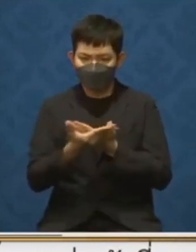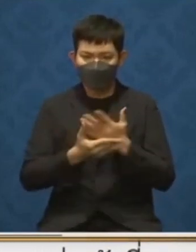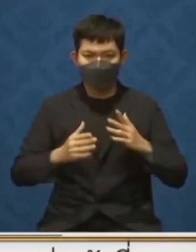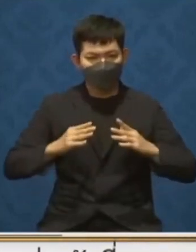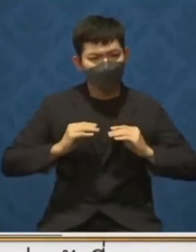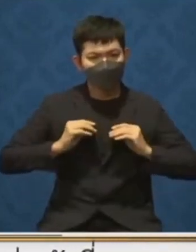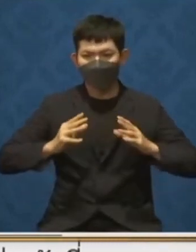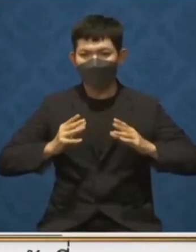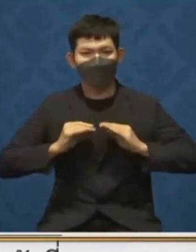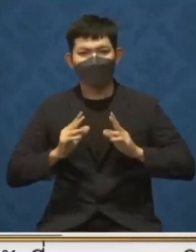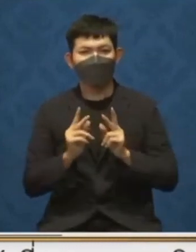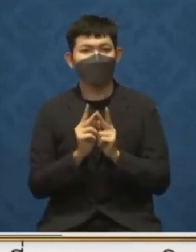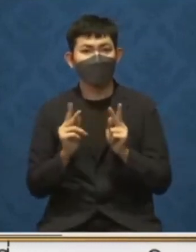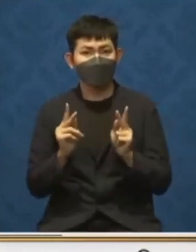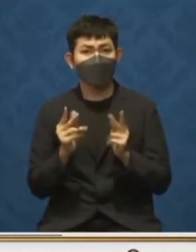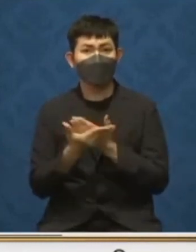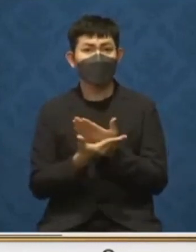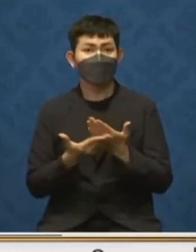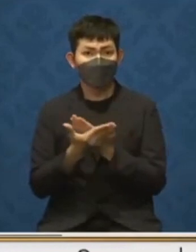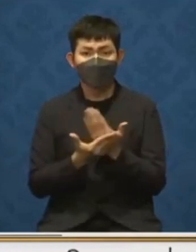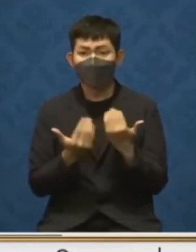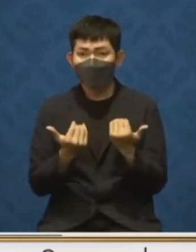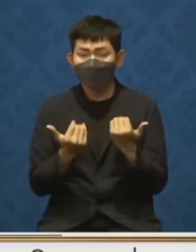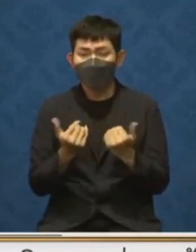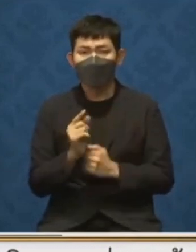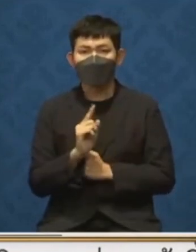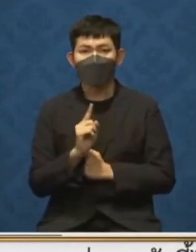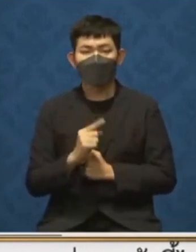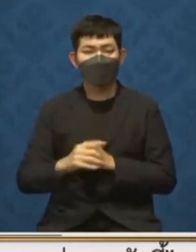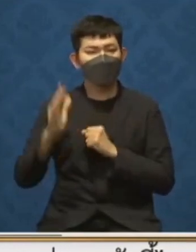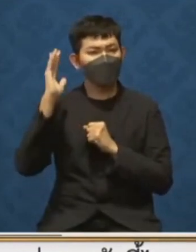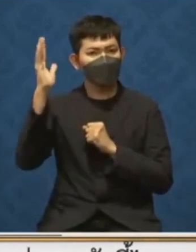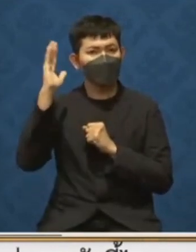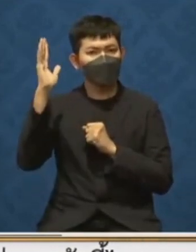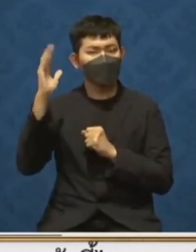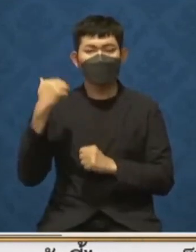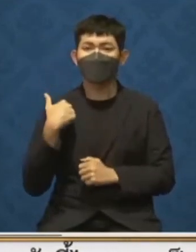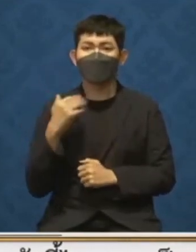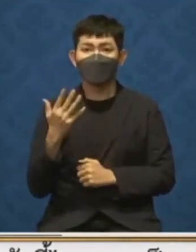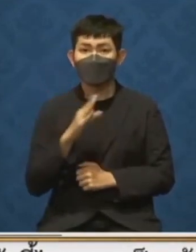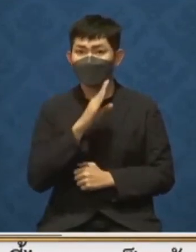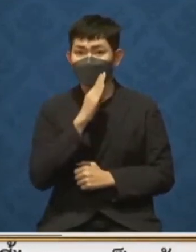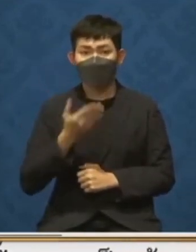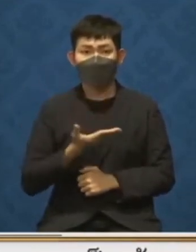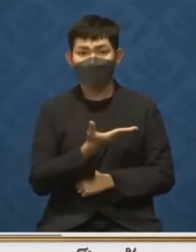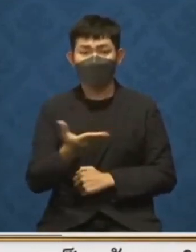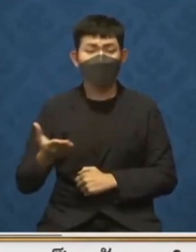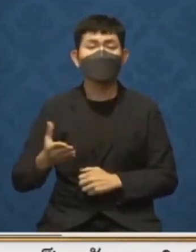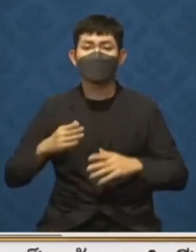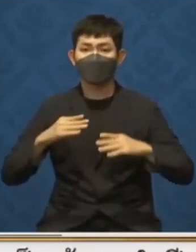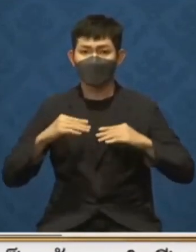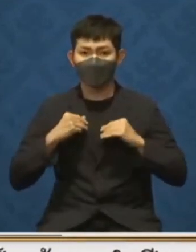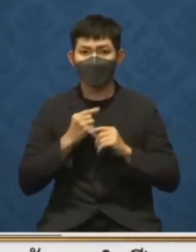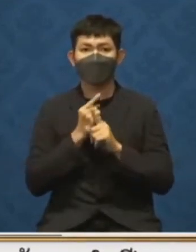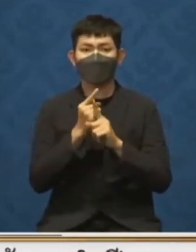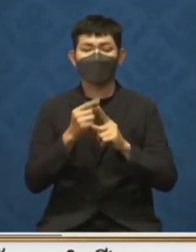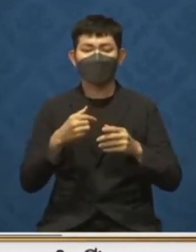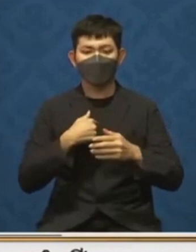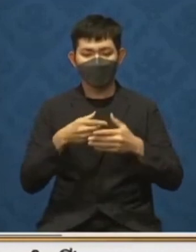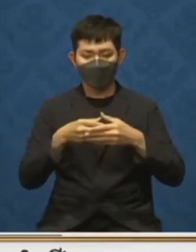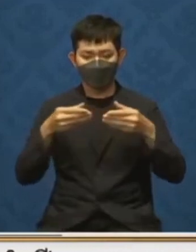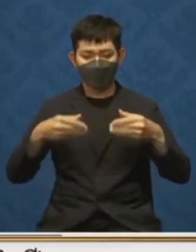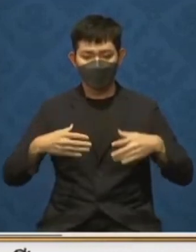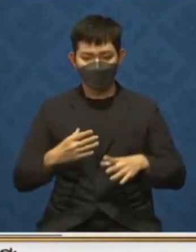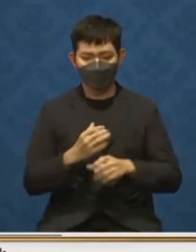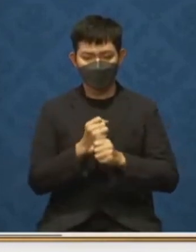ของคณะกรรมการหรือไม่โดยไม่มีการอภิปรายซึ่งถ้าเห็นด้วยผมจะได้ส่งรายงานและข้อสังเกต